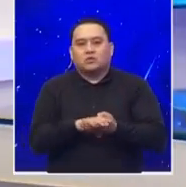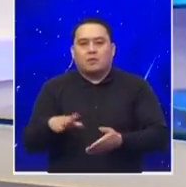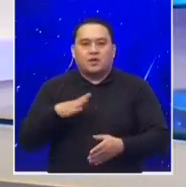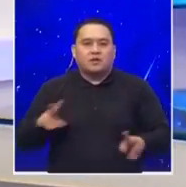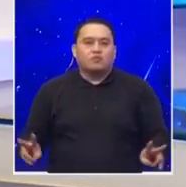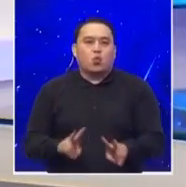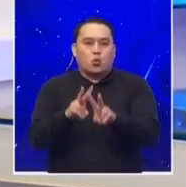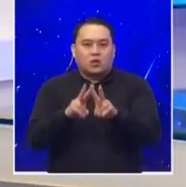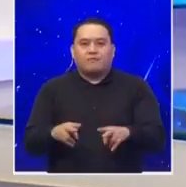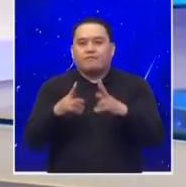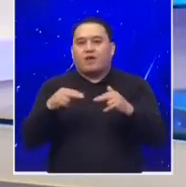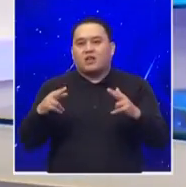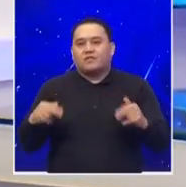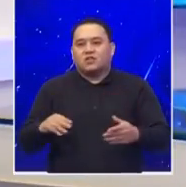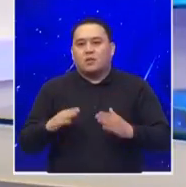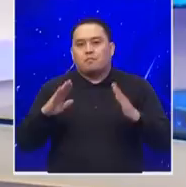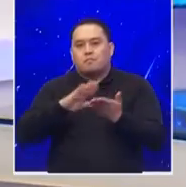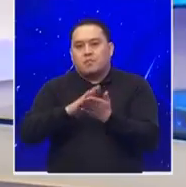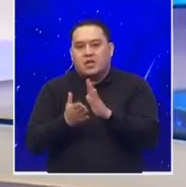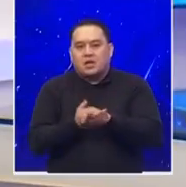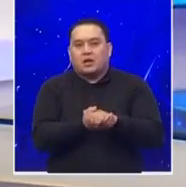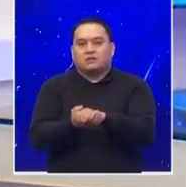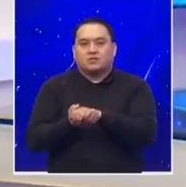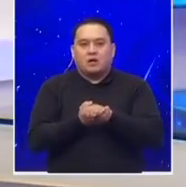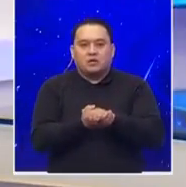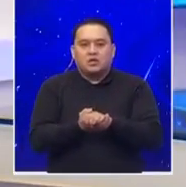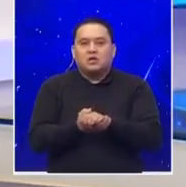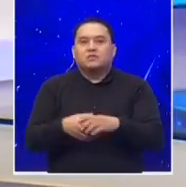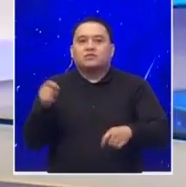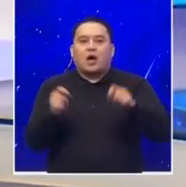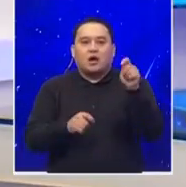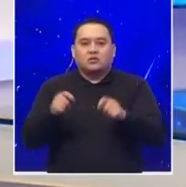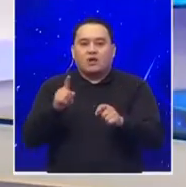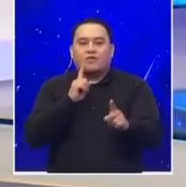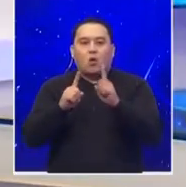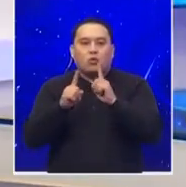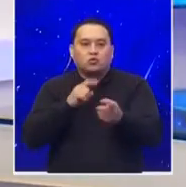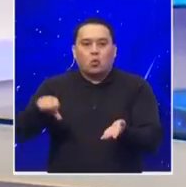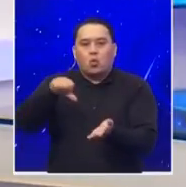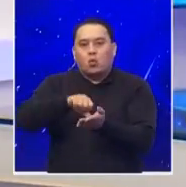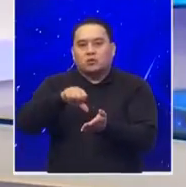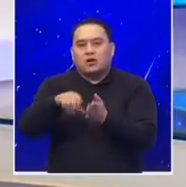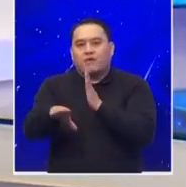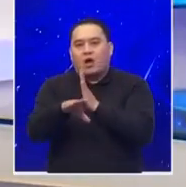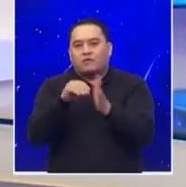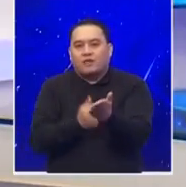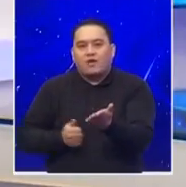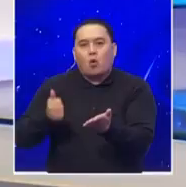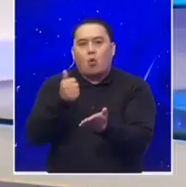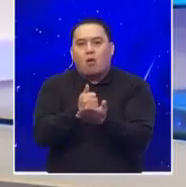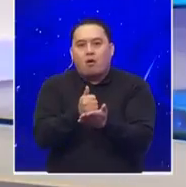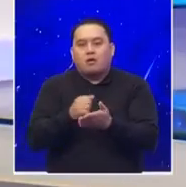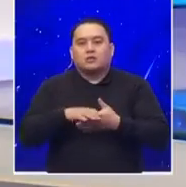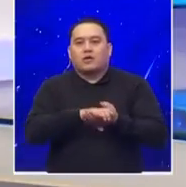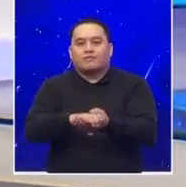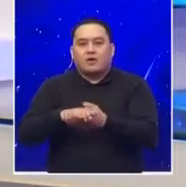состоялась сегодня в Нур-Султане, во Дворце мира и согласия. В ходе заседания в голосовании за выдвинутых Советом